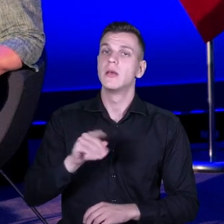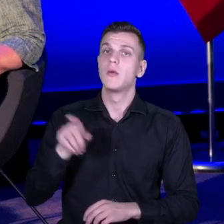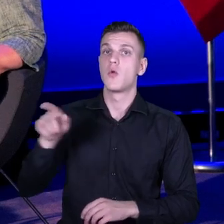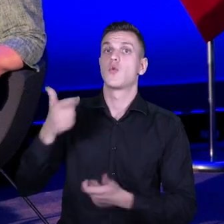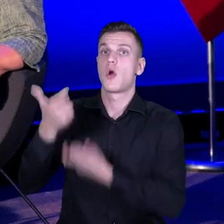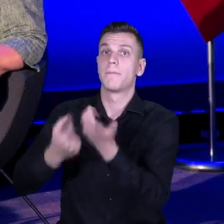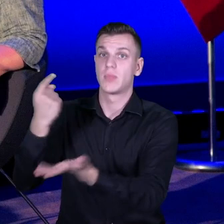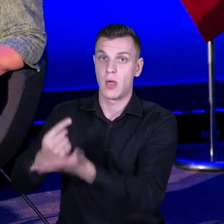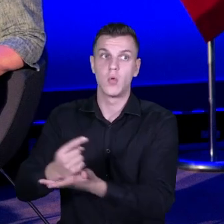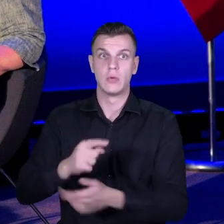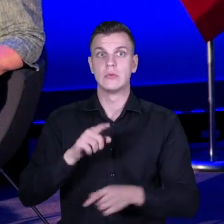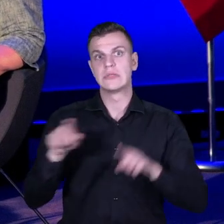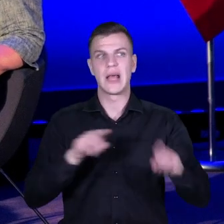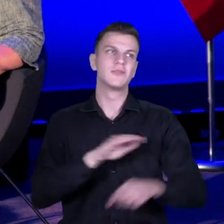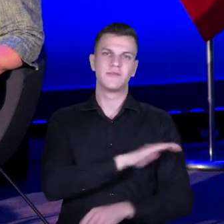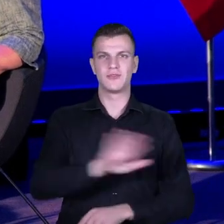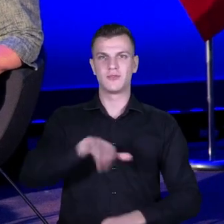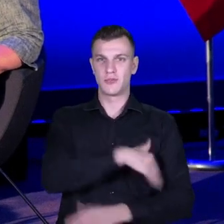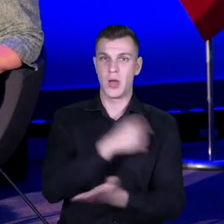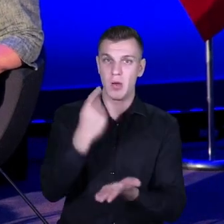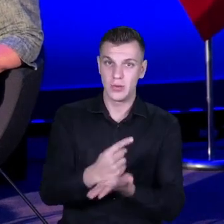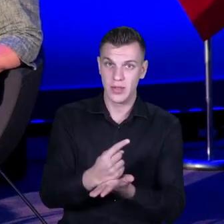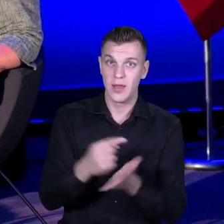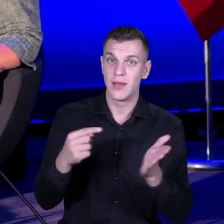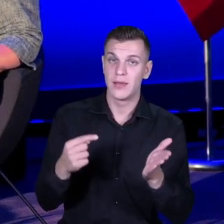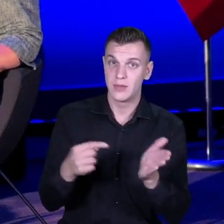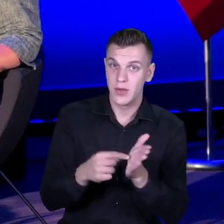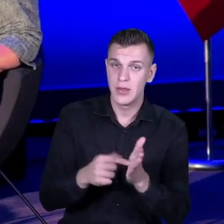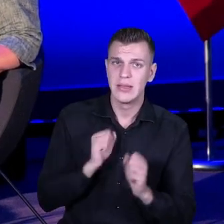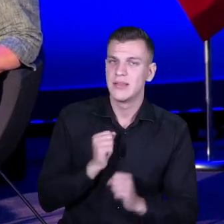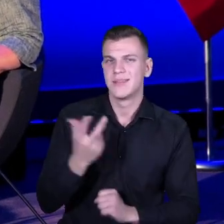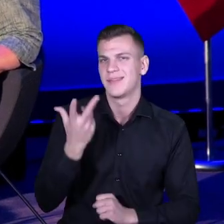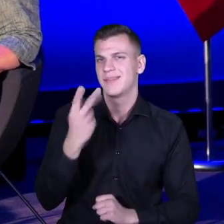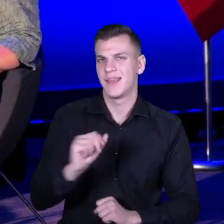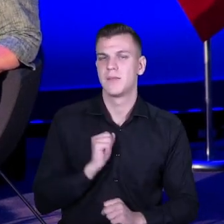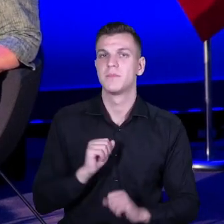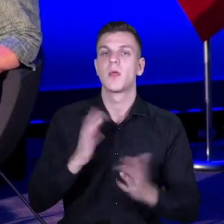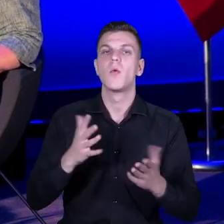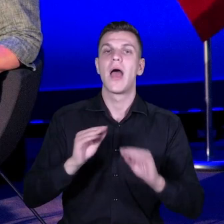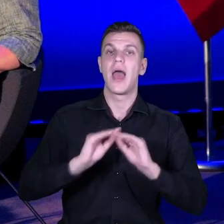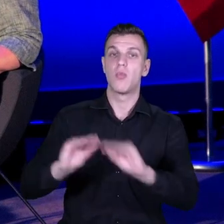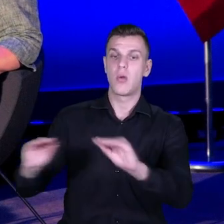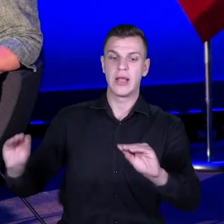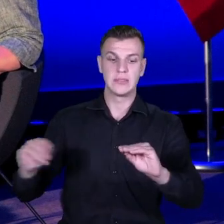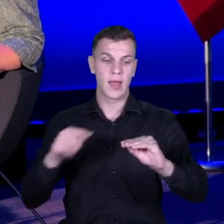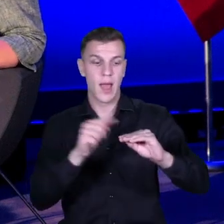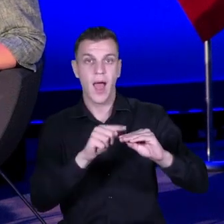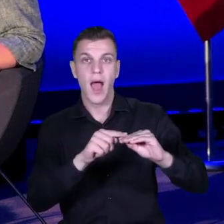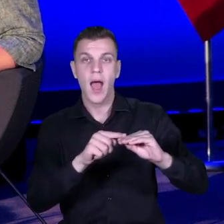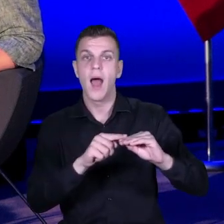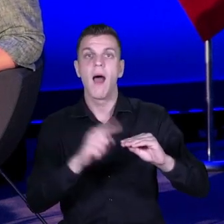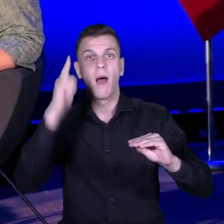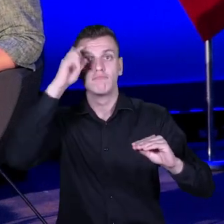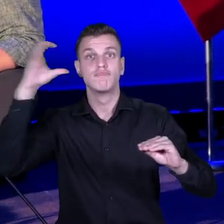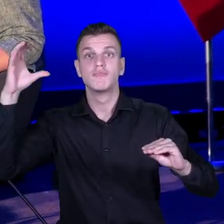jest najistotniejsze, to zmiana myślenia o edukacji. To zmiana i zgoda na to, że tak jak